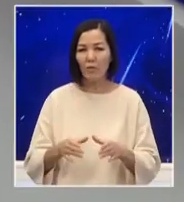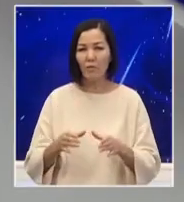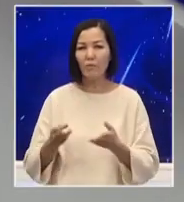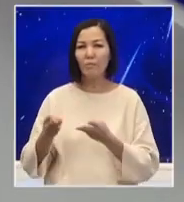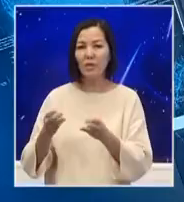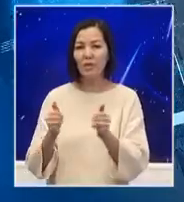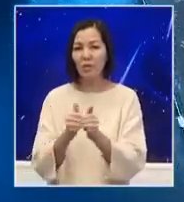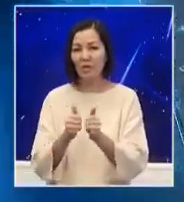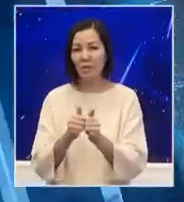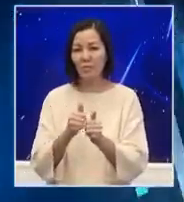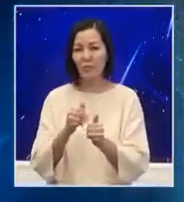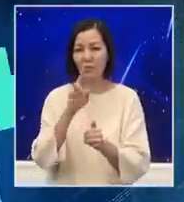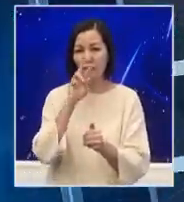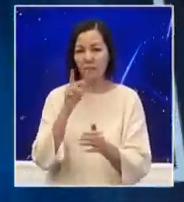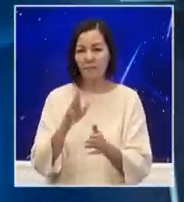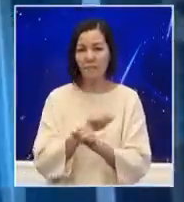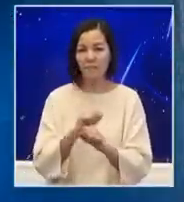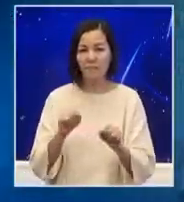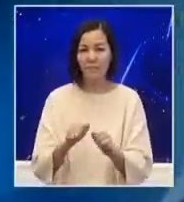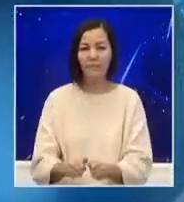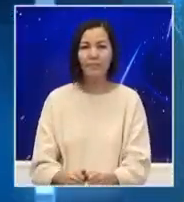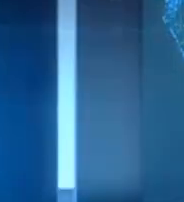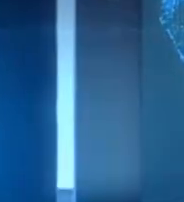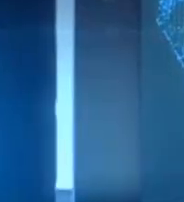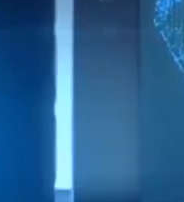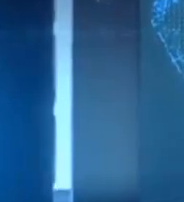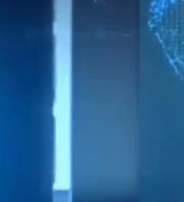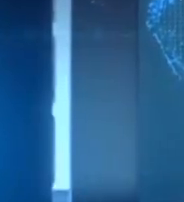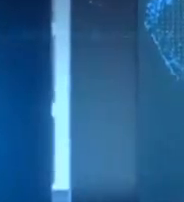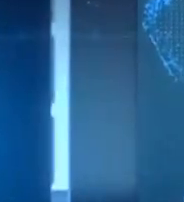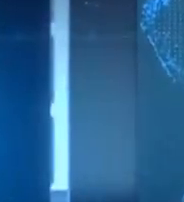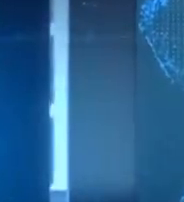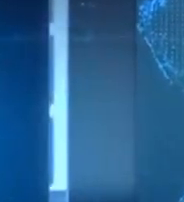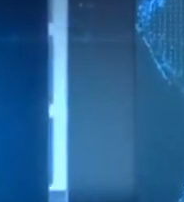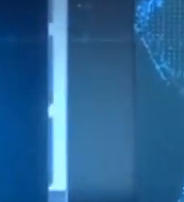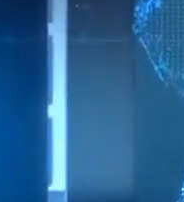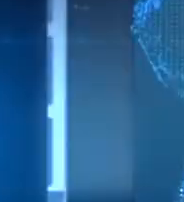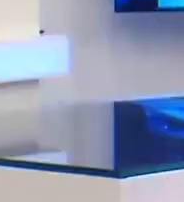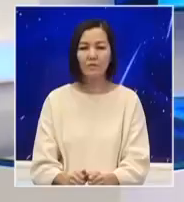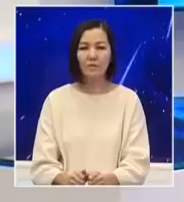болған. Жарқын Нұрланұлы, Бекзат Қажымұқанов, Жетісу телеарнасы.